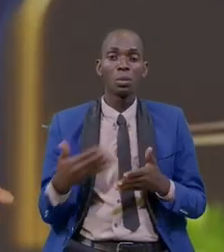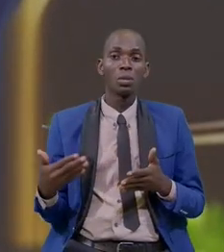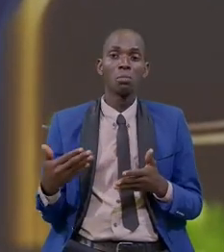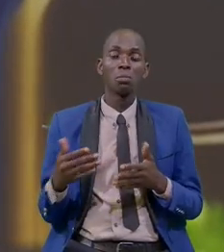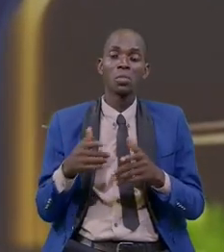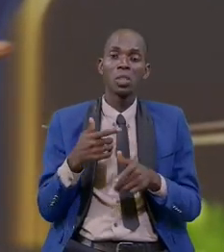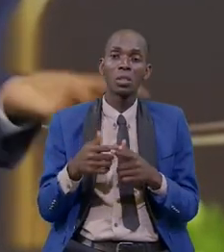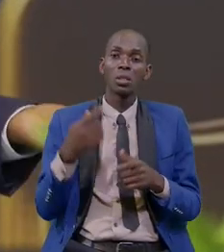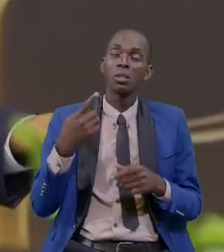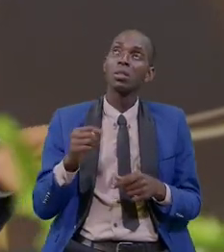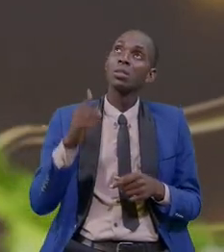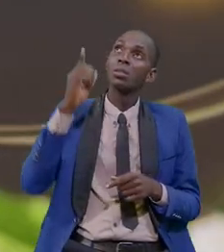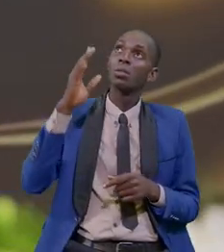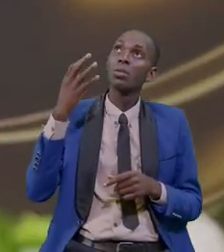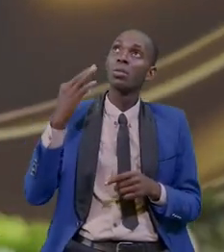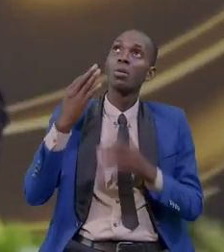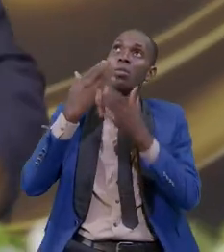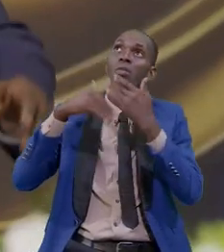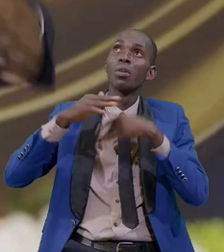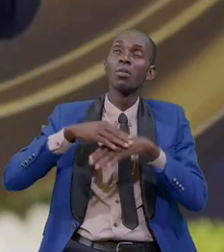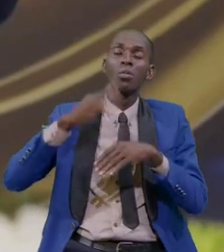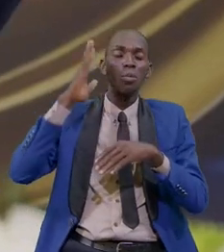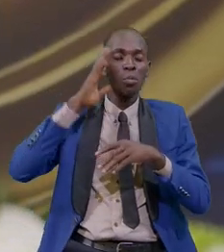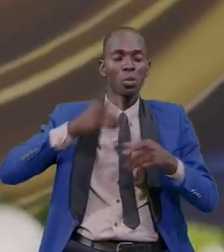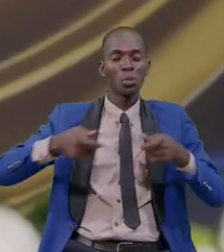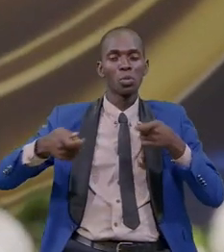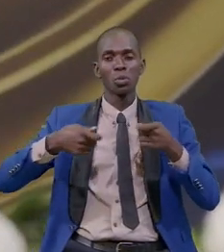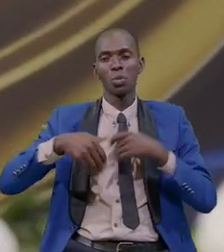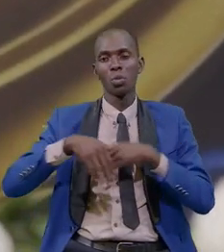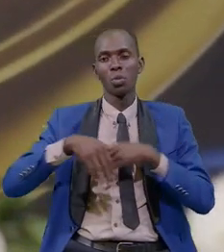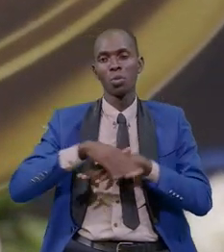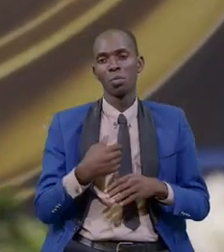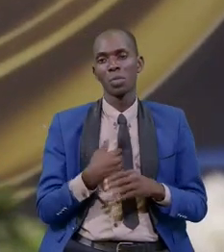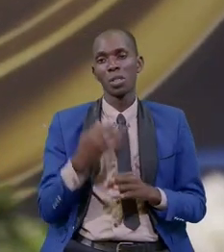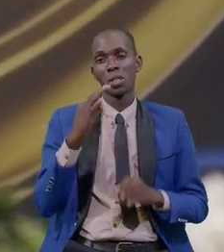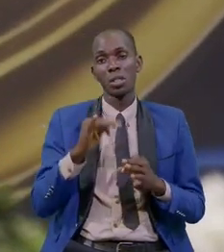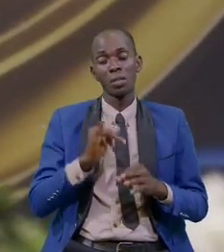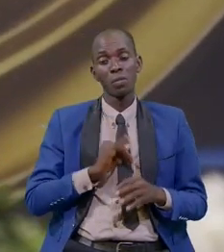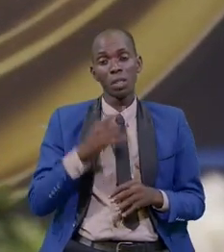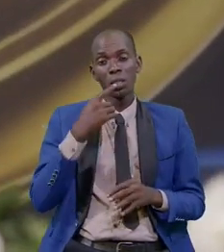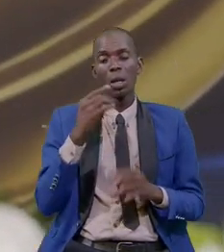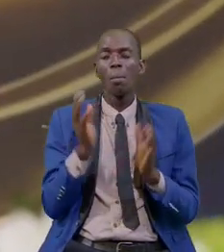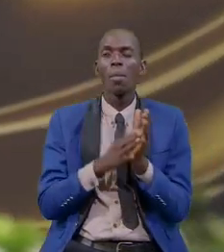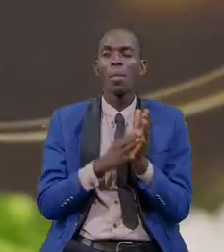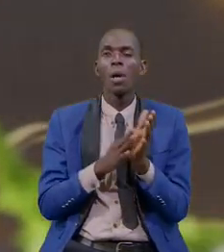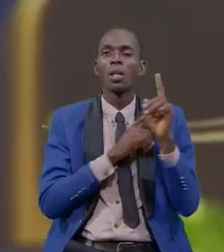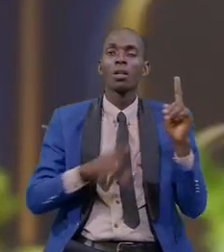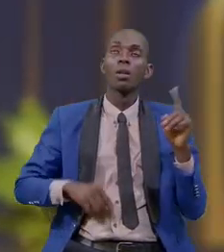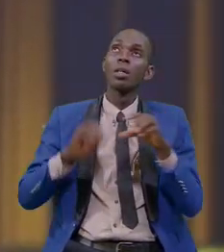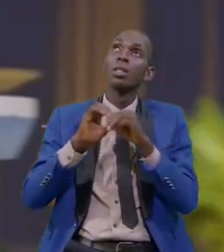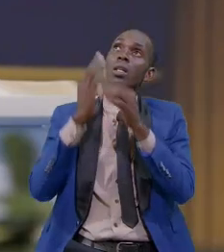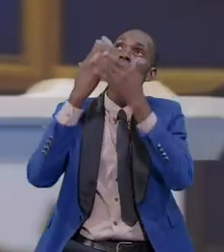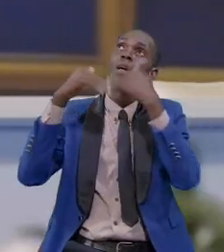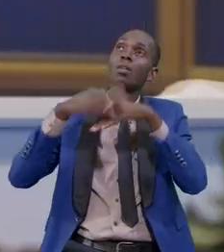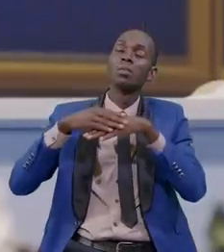du ciel, de régner au-dessus de moi, nous pouvons dire gloire au Seigneur dans le ciel. Cela n'a rien dit, cela ne va rien dire.